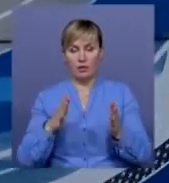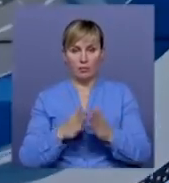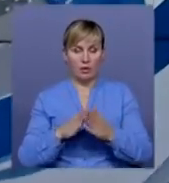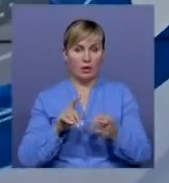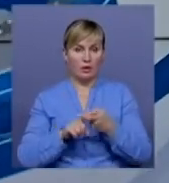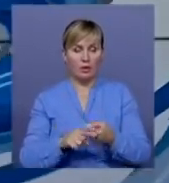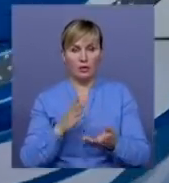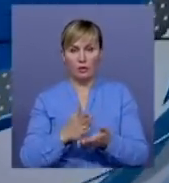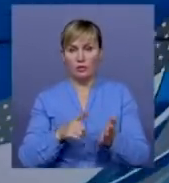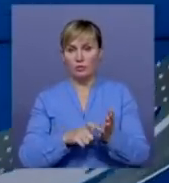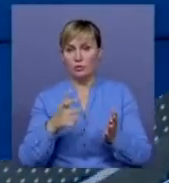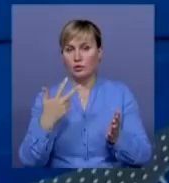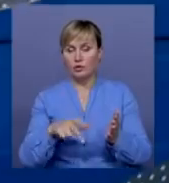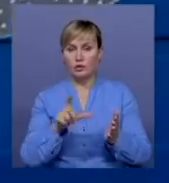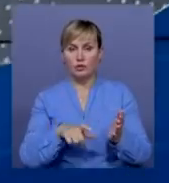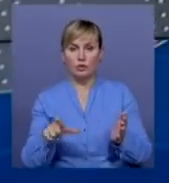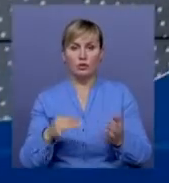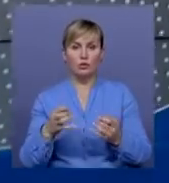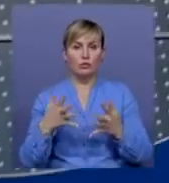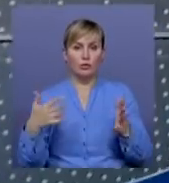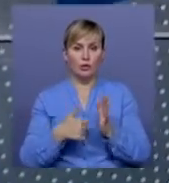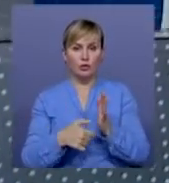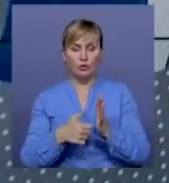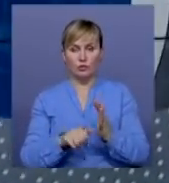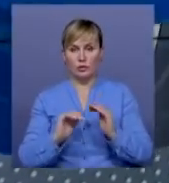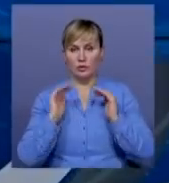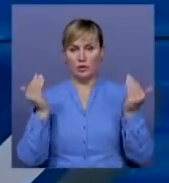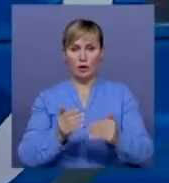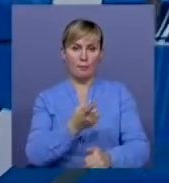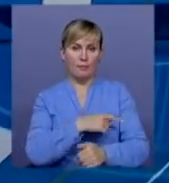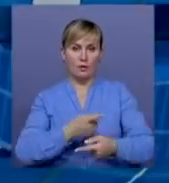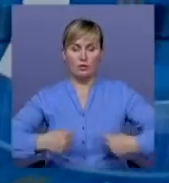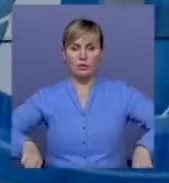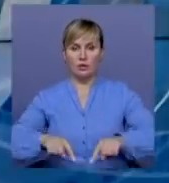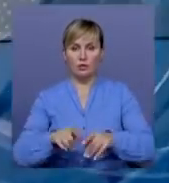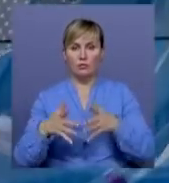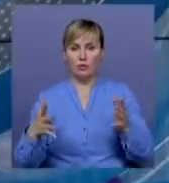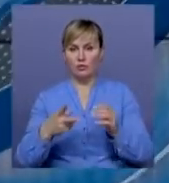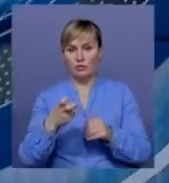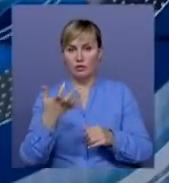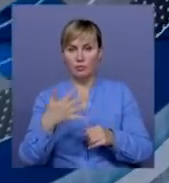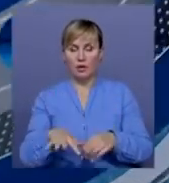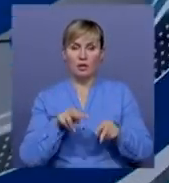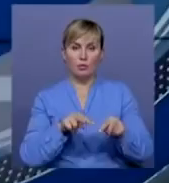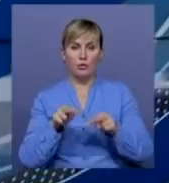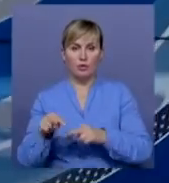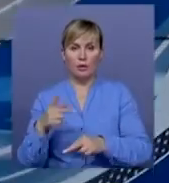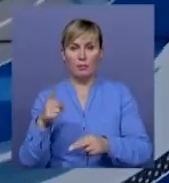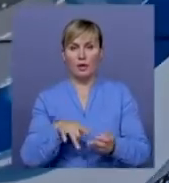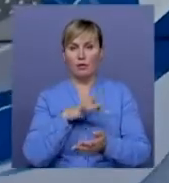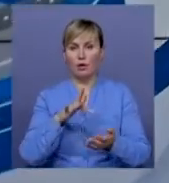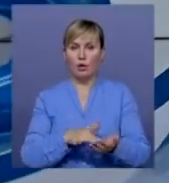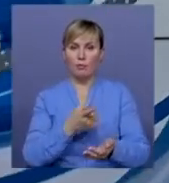карантине находится 730 человек, еще более 600 изолированы в медицинские учреждения. Из них более 250 наблюдаются в первой